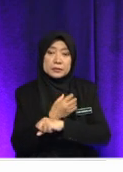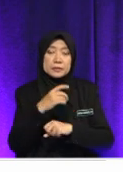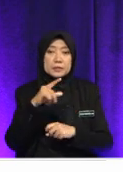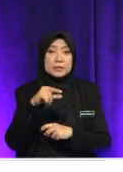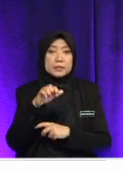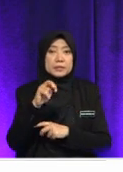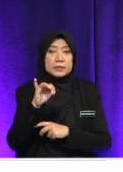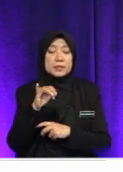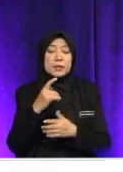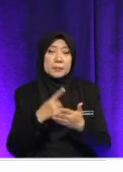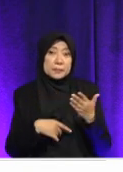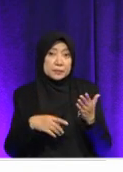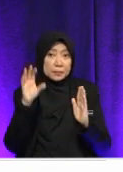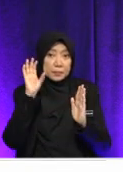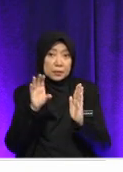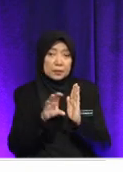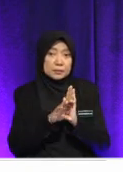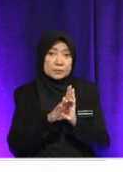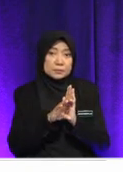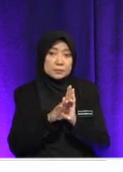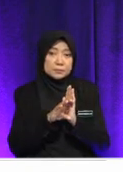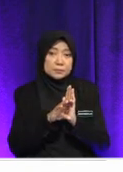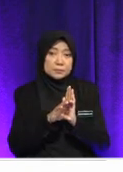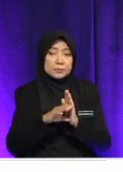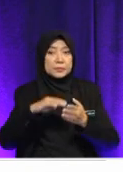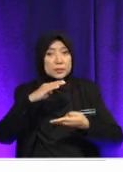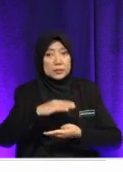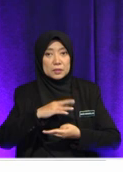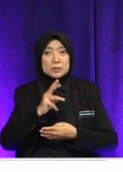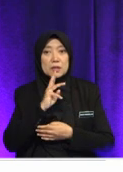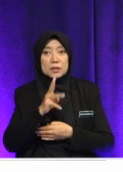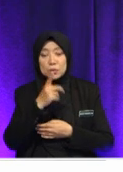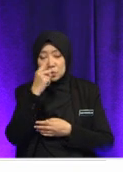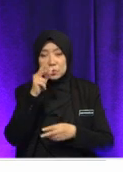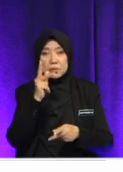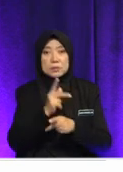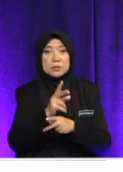sebelah ujung sana kita ada apa kita ada bekas air penyimpanan